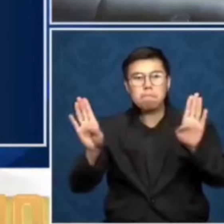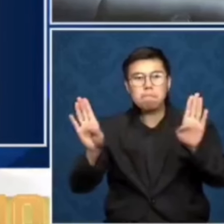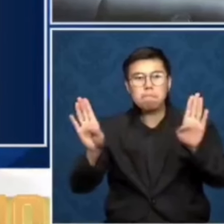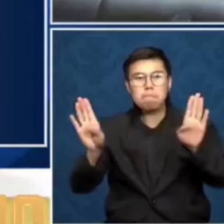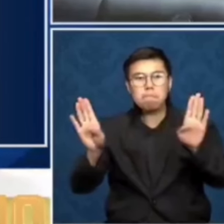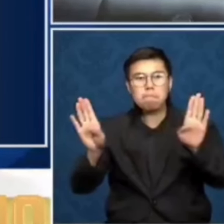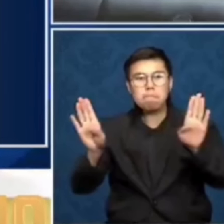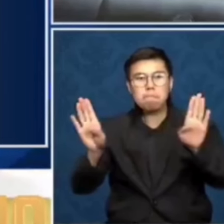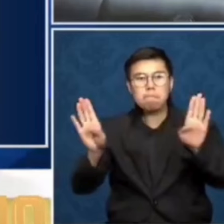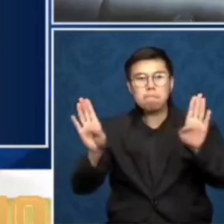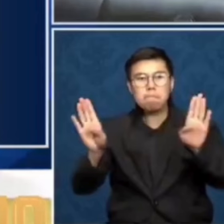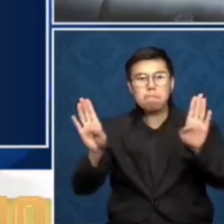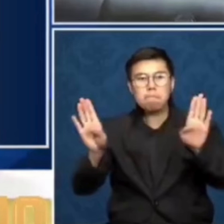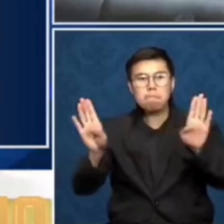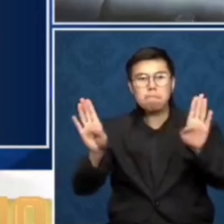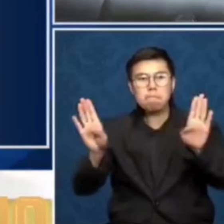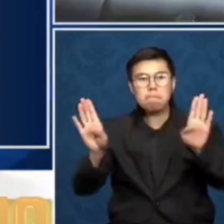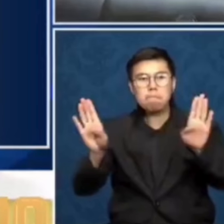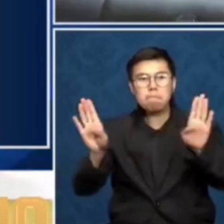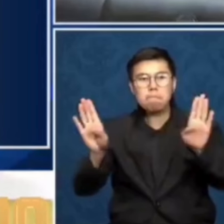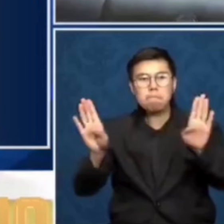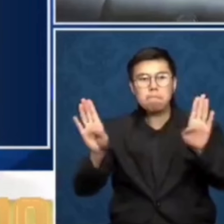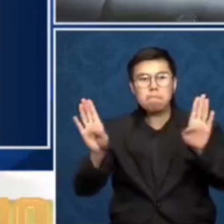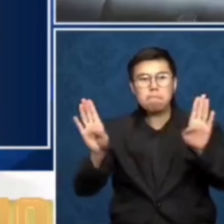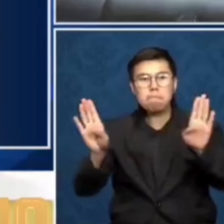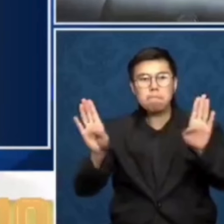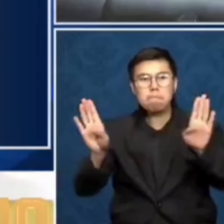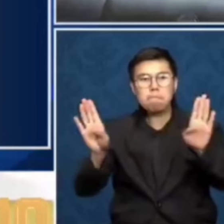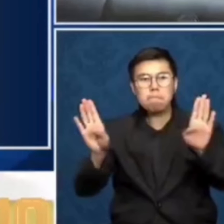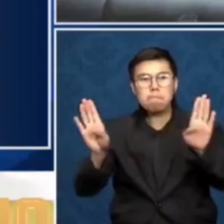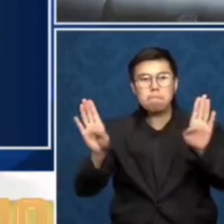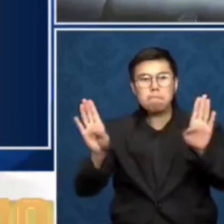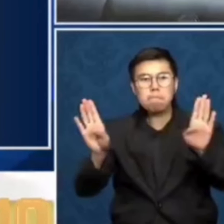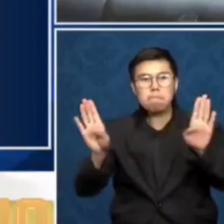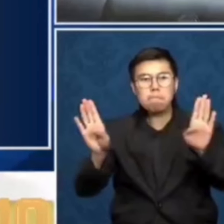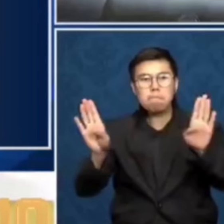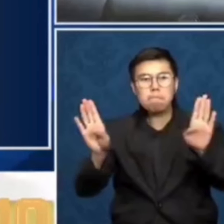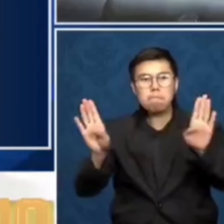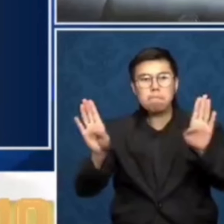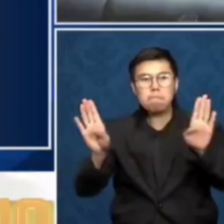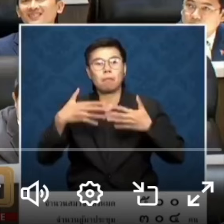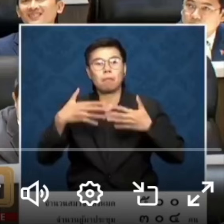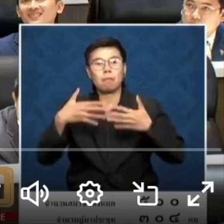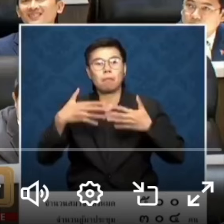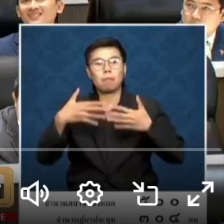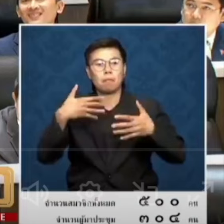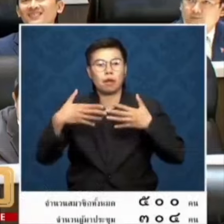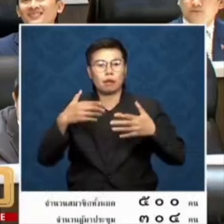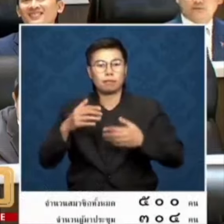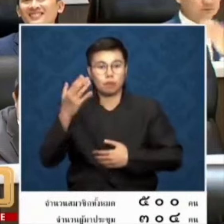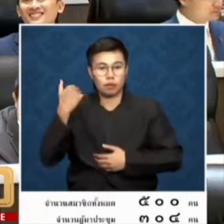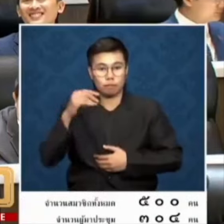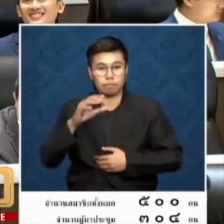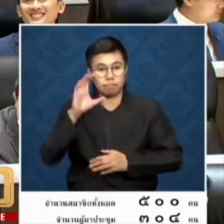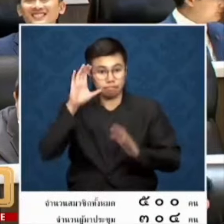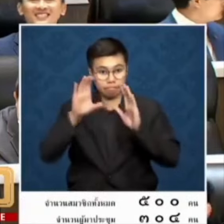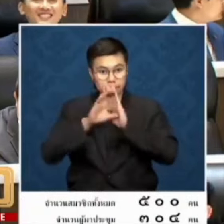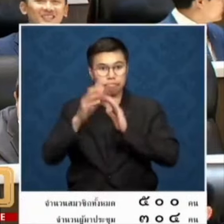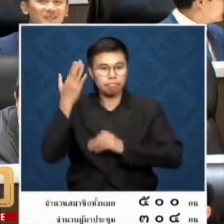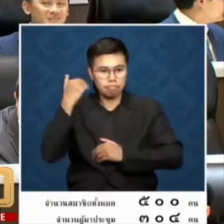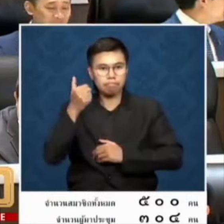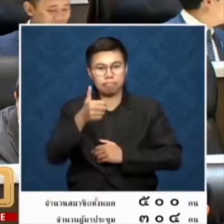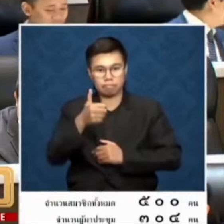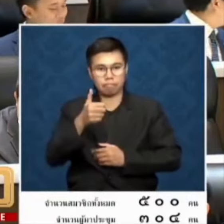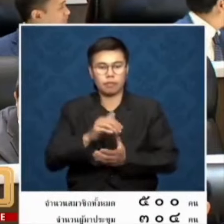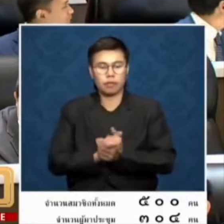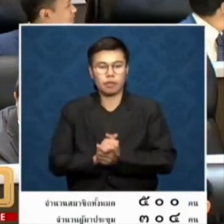งนี้น่าฟังทีเดียวประมาณ7นาทีครับไปฟังกันครับ ก็วันนี้